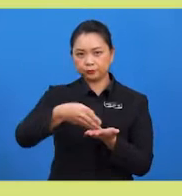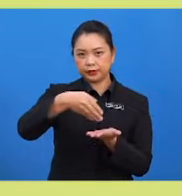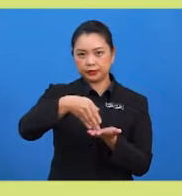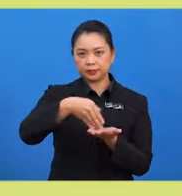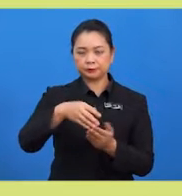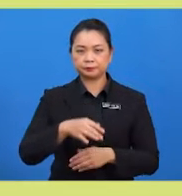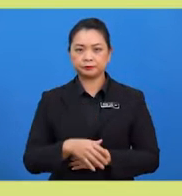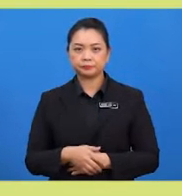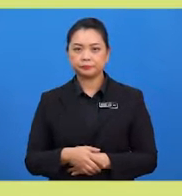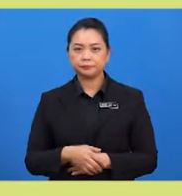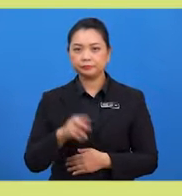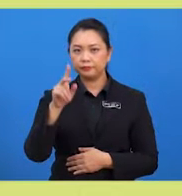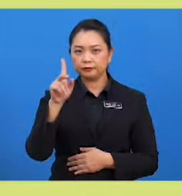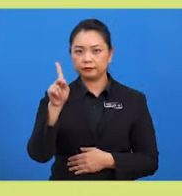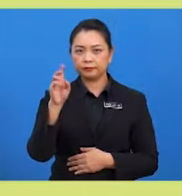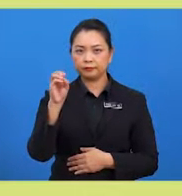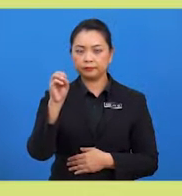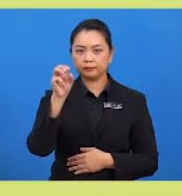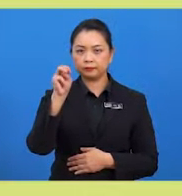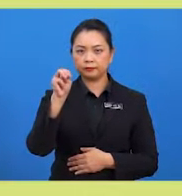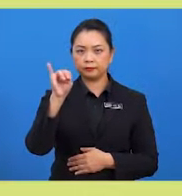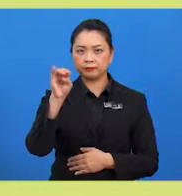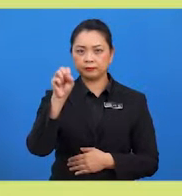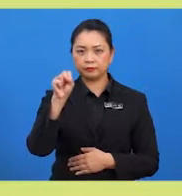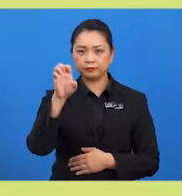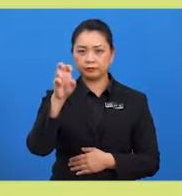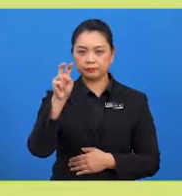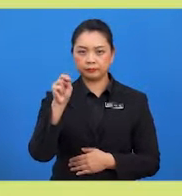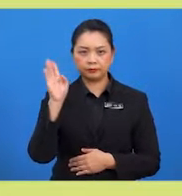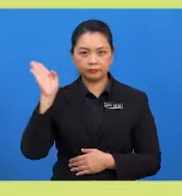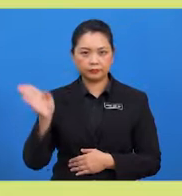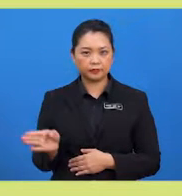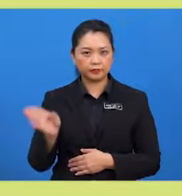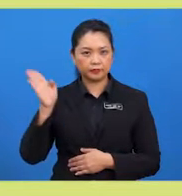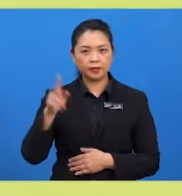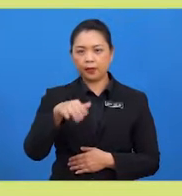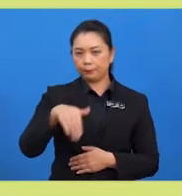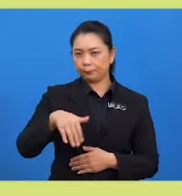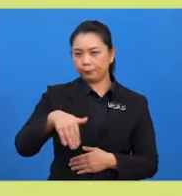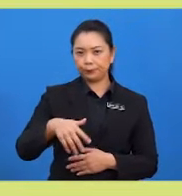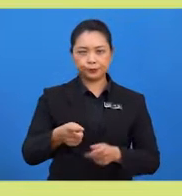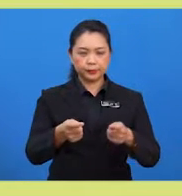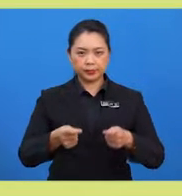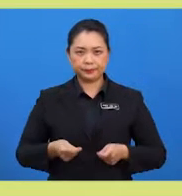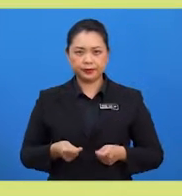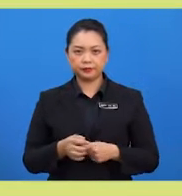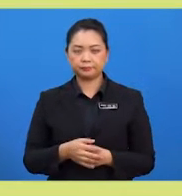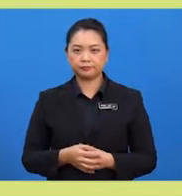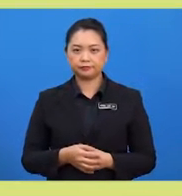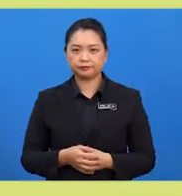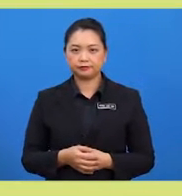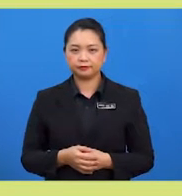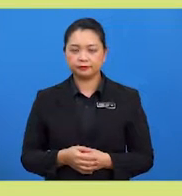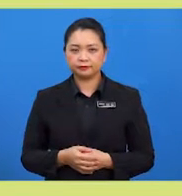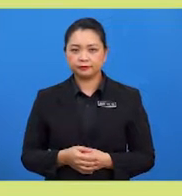belanja. Komisen sebanyak RM1,400 masih belum diterima. Komisen belum